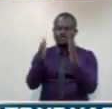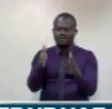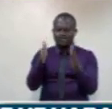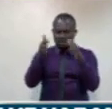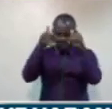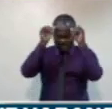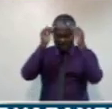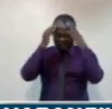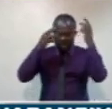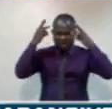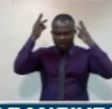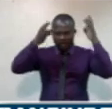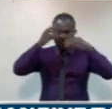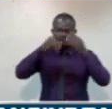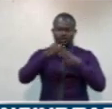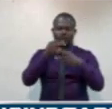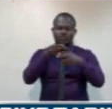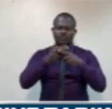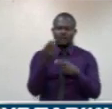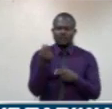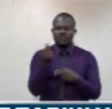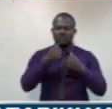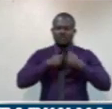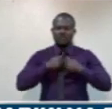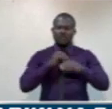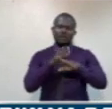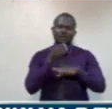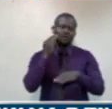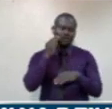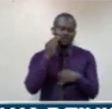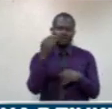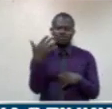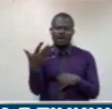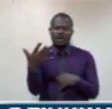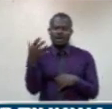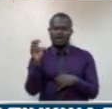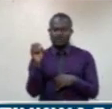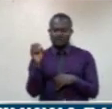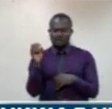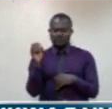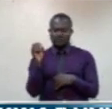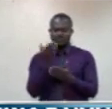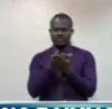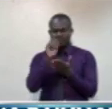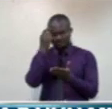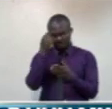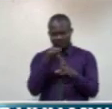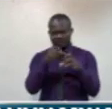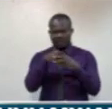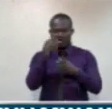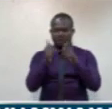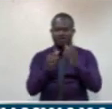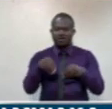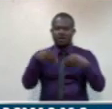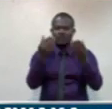bavuga ko bahangayikishijwe n'umwenda w'amafaranga y'u Rwanda asaga miliyoni 500 bishyuza leta ukomoka ku mata